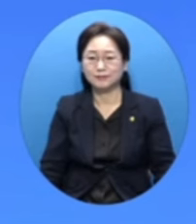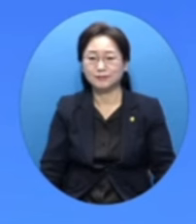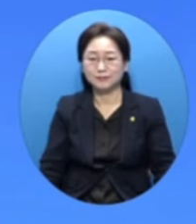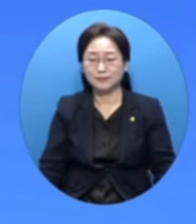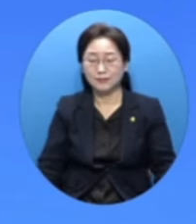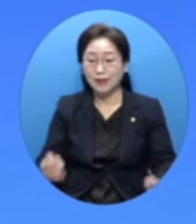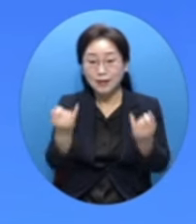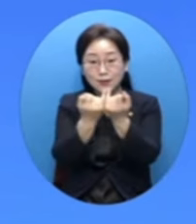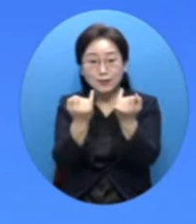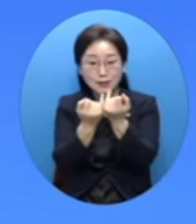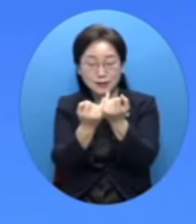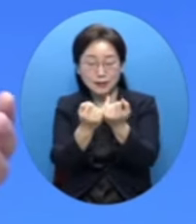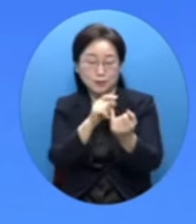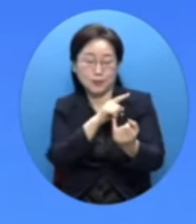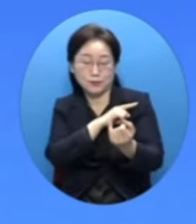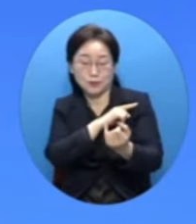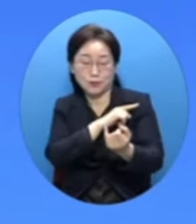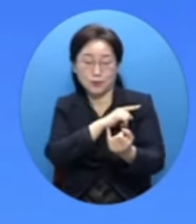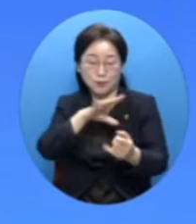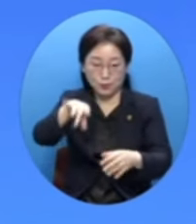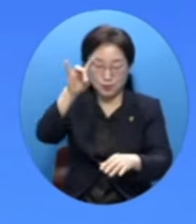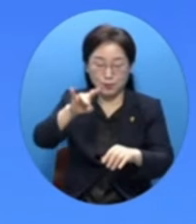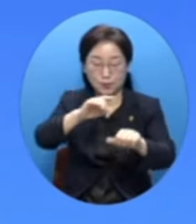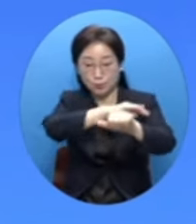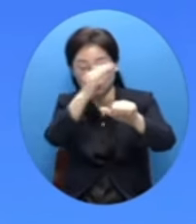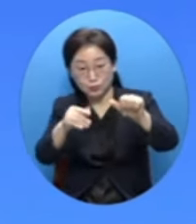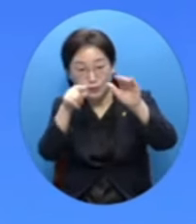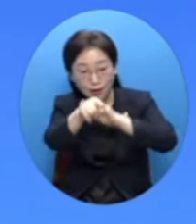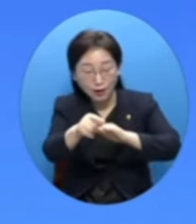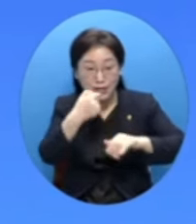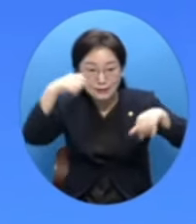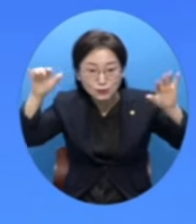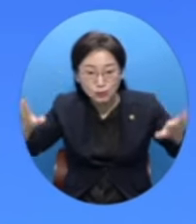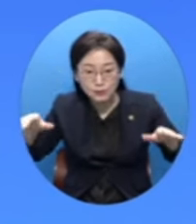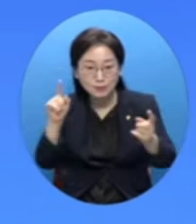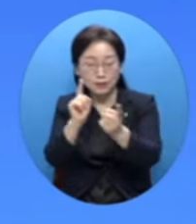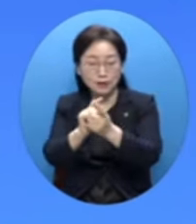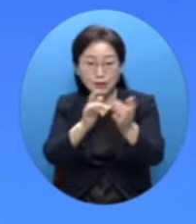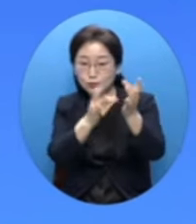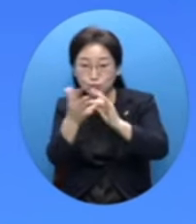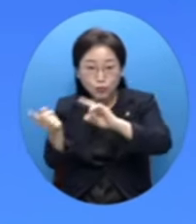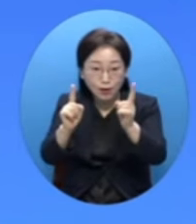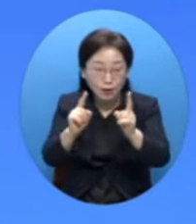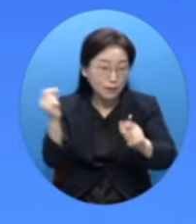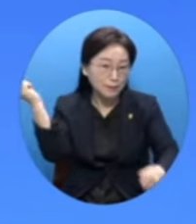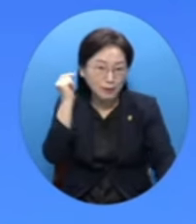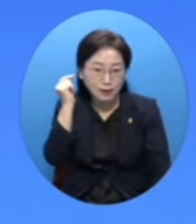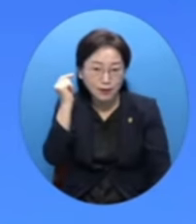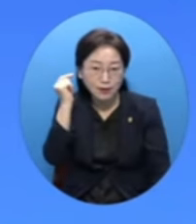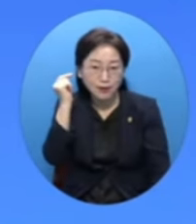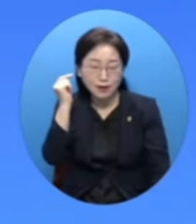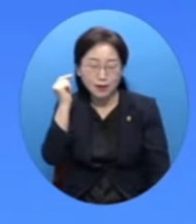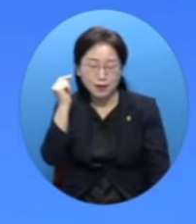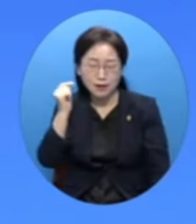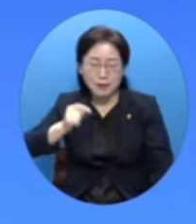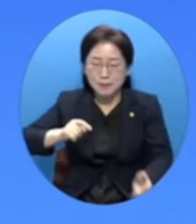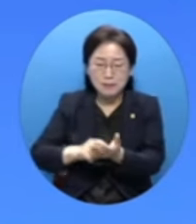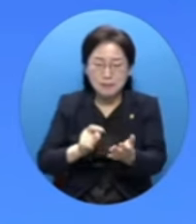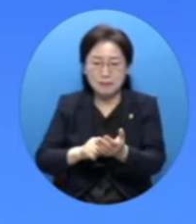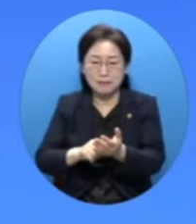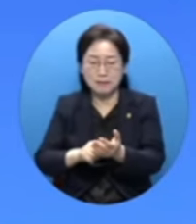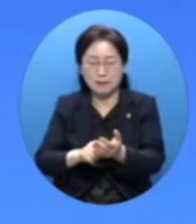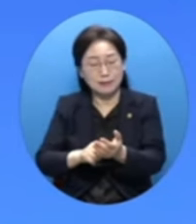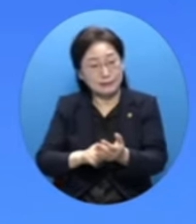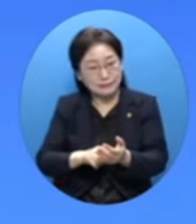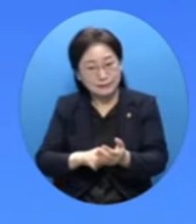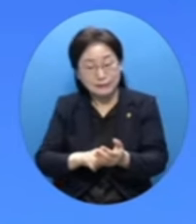여인들이 먼저 무덤에 갔다가 천사들을 만나고 와서 예수님 부활했다는 소식을 전했을 때 긴가민가 했었는데